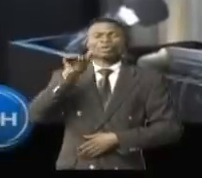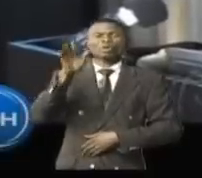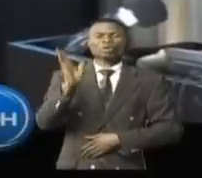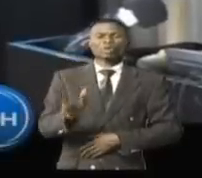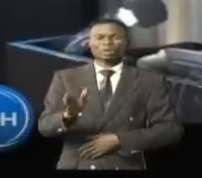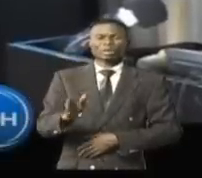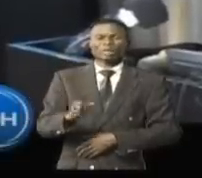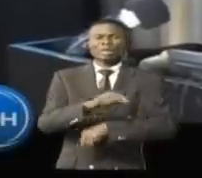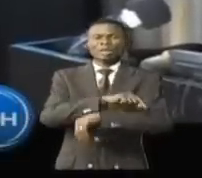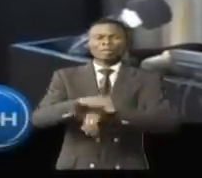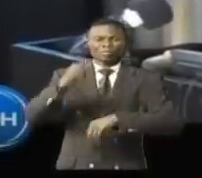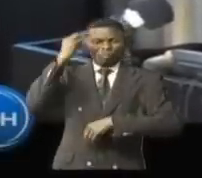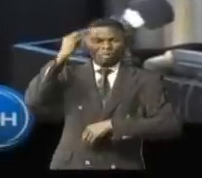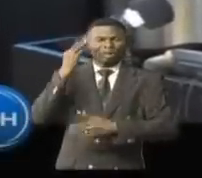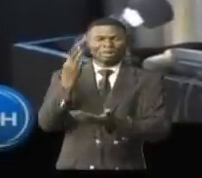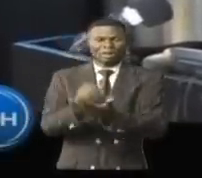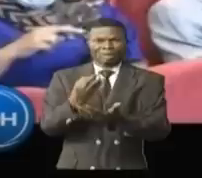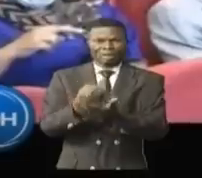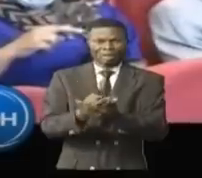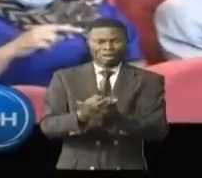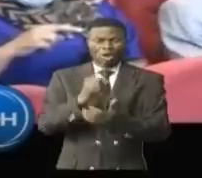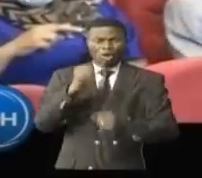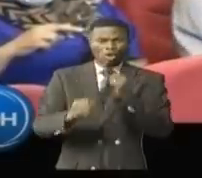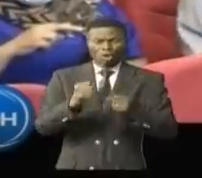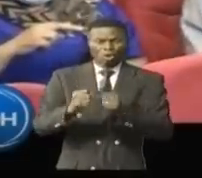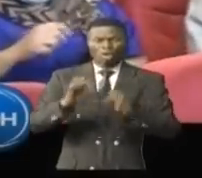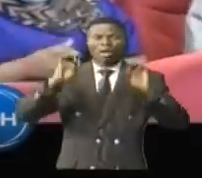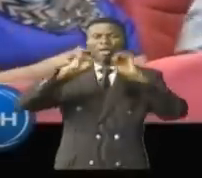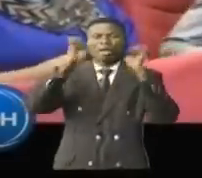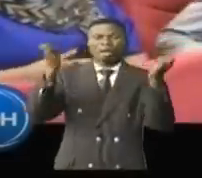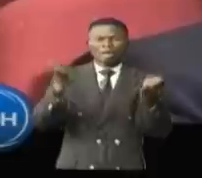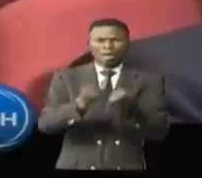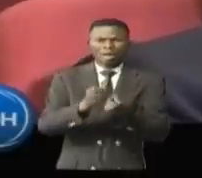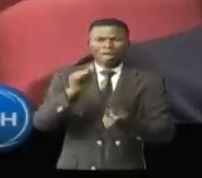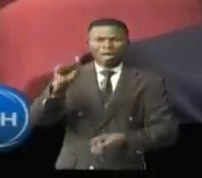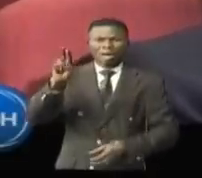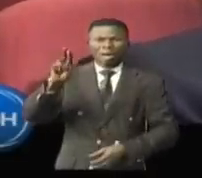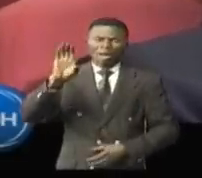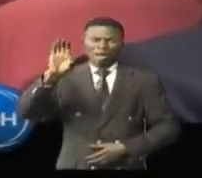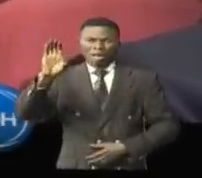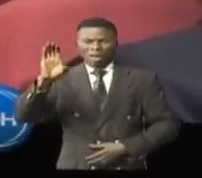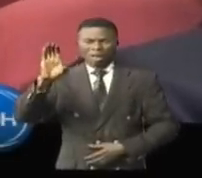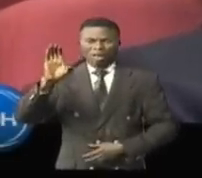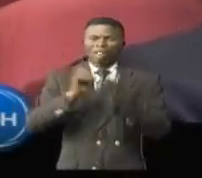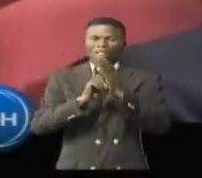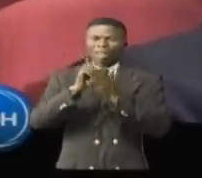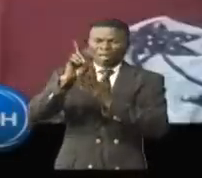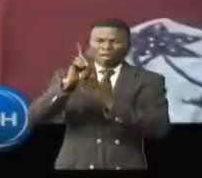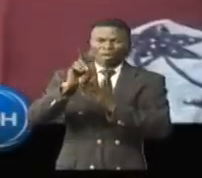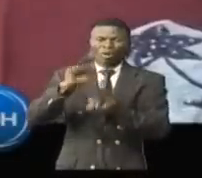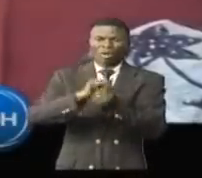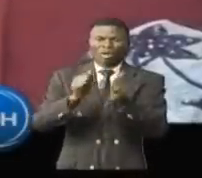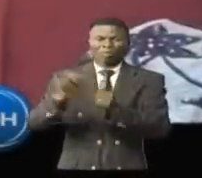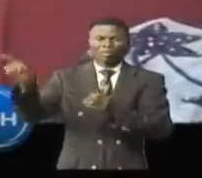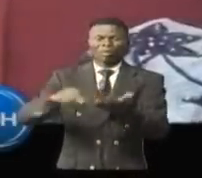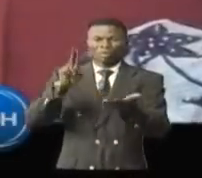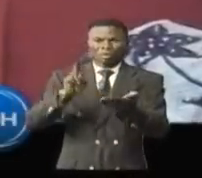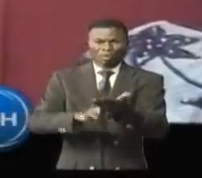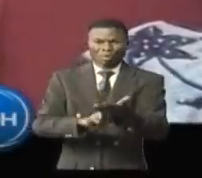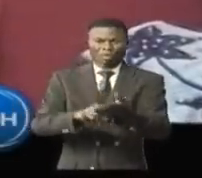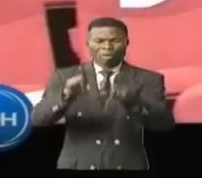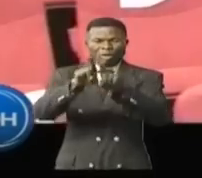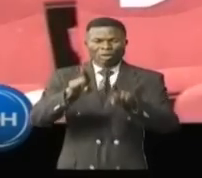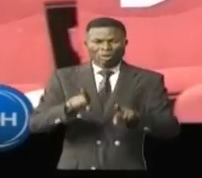ministres, a salué le dynamisme observé de l'équipe de l'ARCA pour l'envol du secteur des assurances, mais